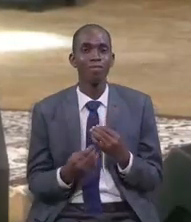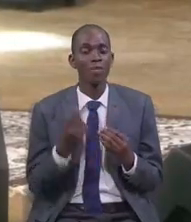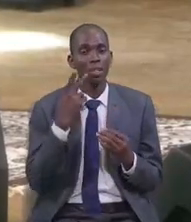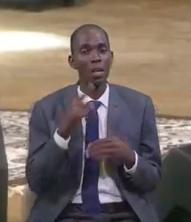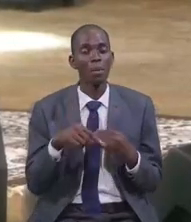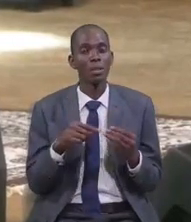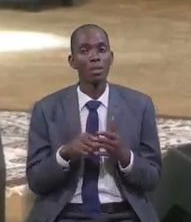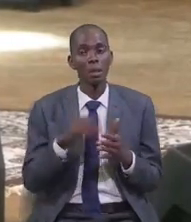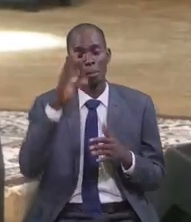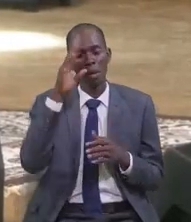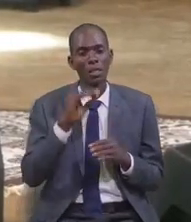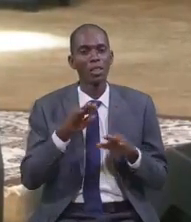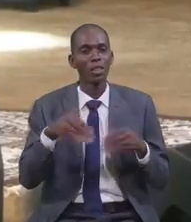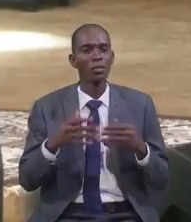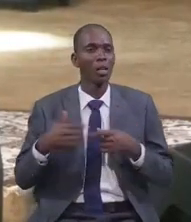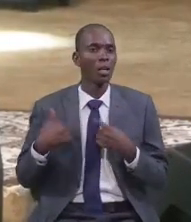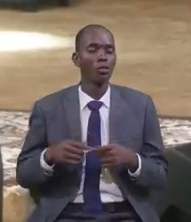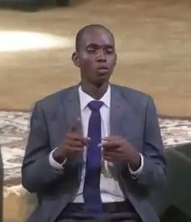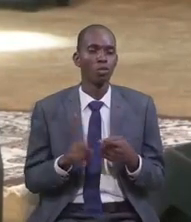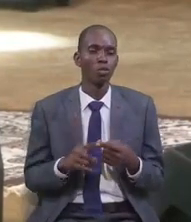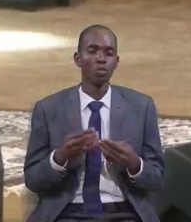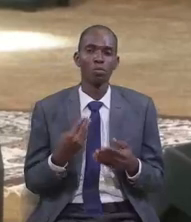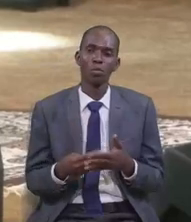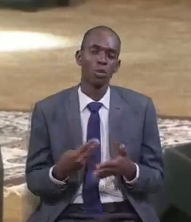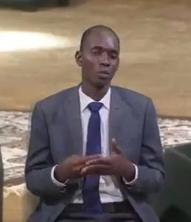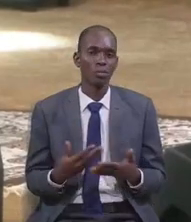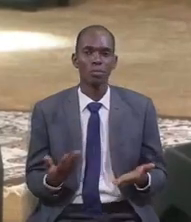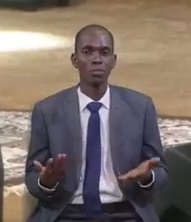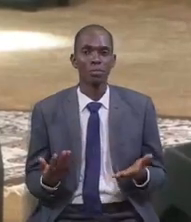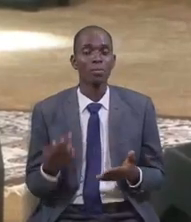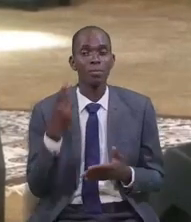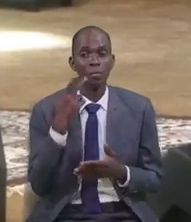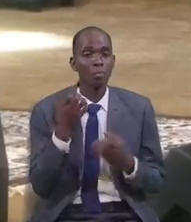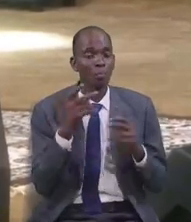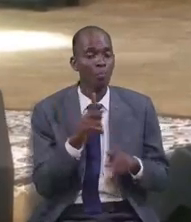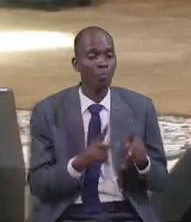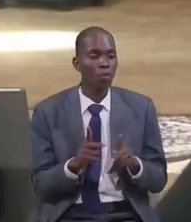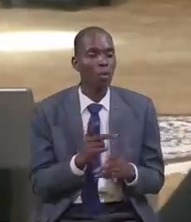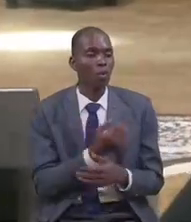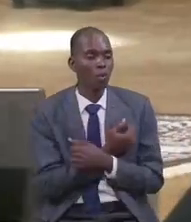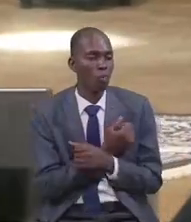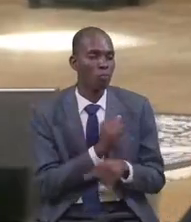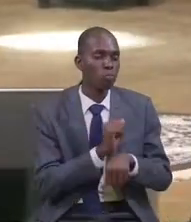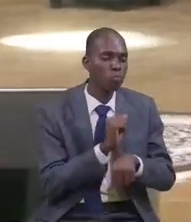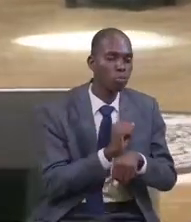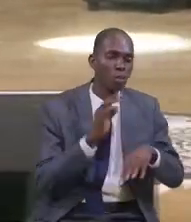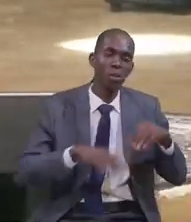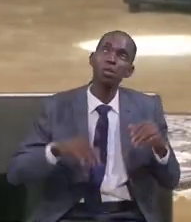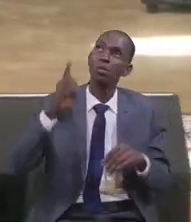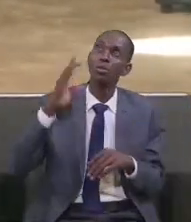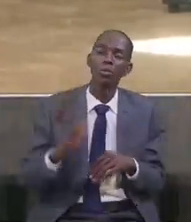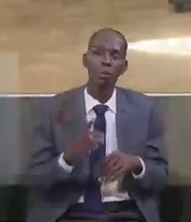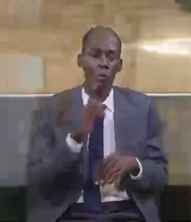son cœur à l'argent. Dans le cas de plusieurs personnes, ils donnent leur vie à l'activité. Tu manques une